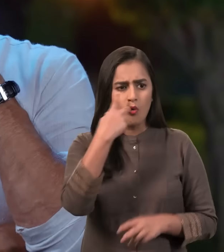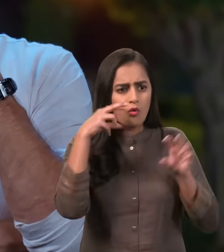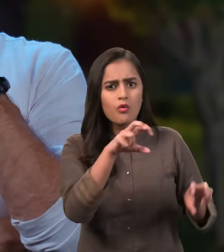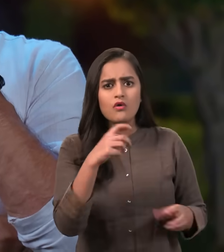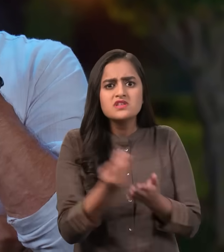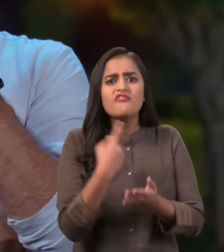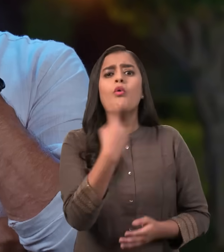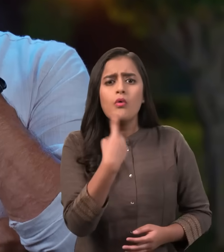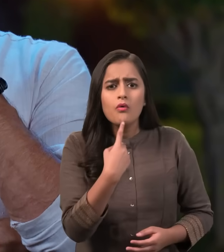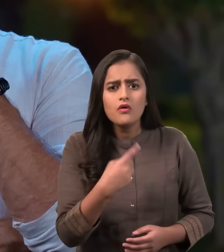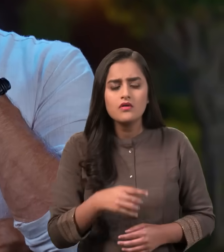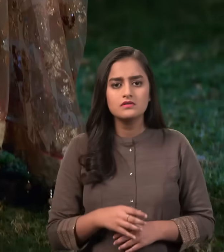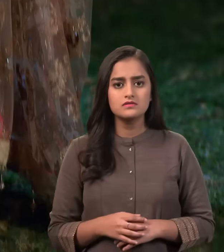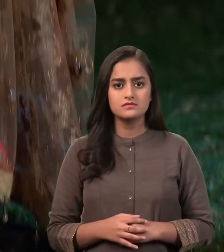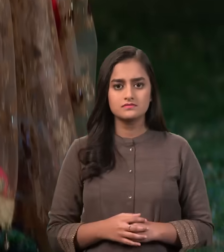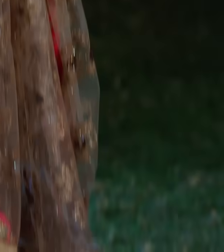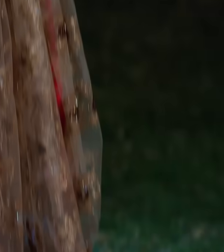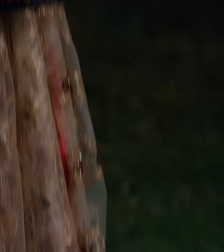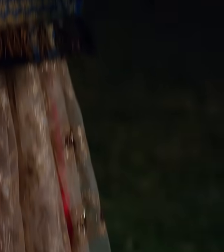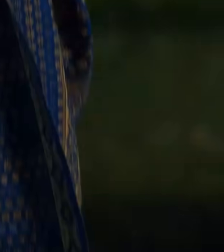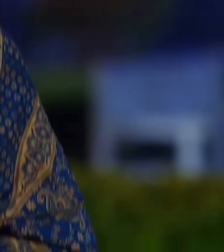किससे बचाओगे हरक सिंह?